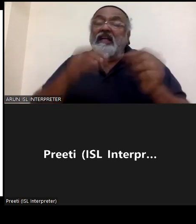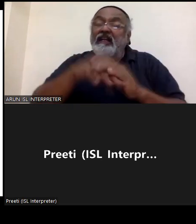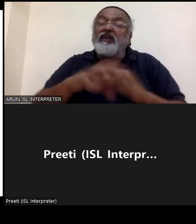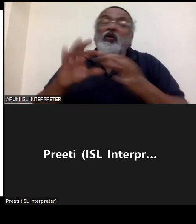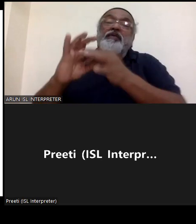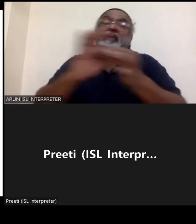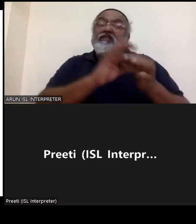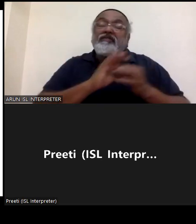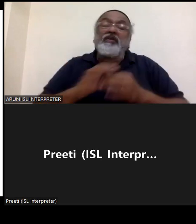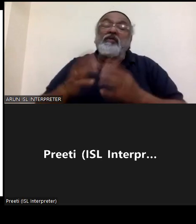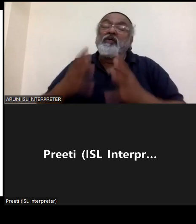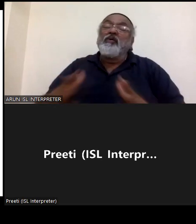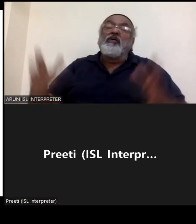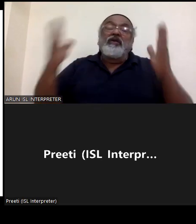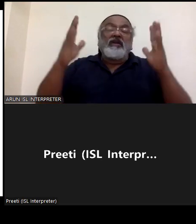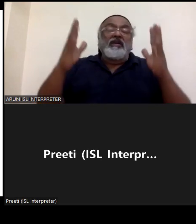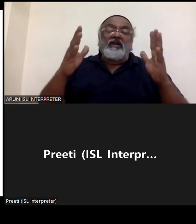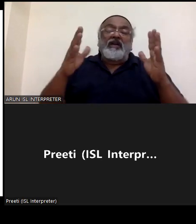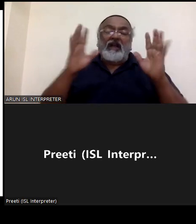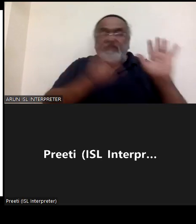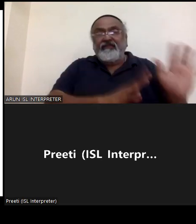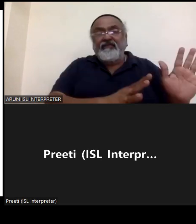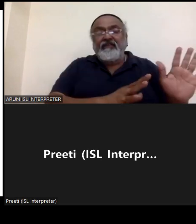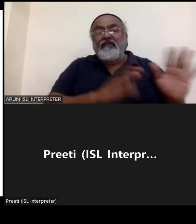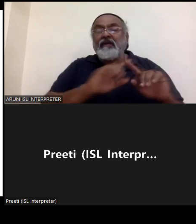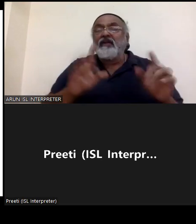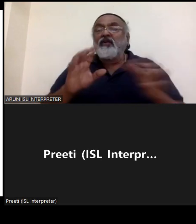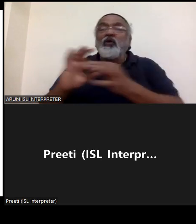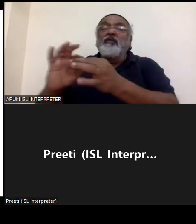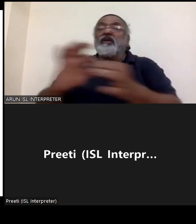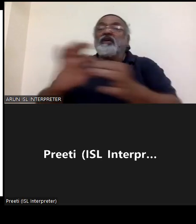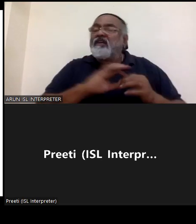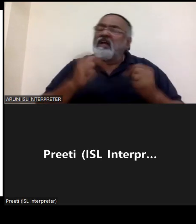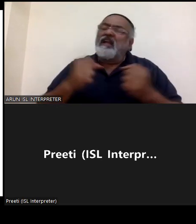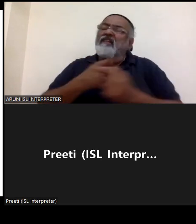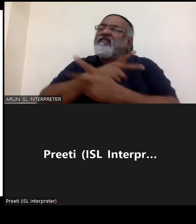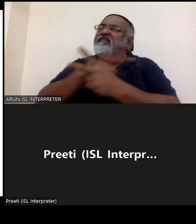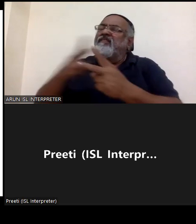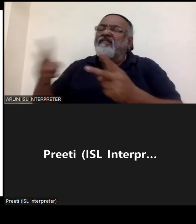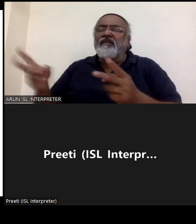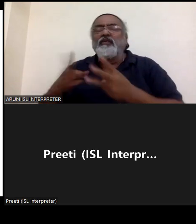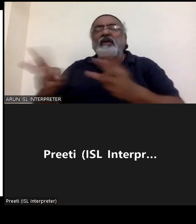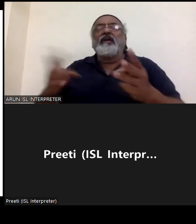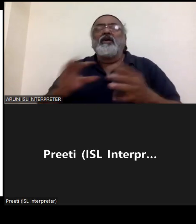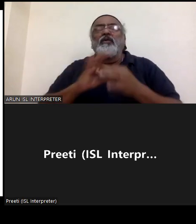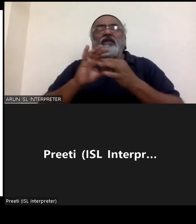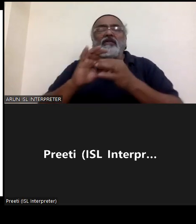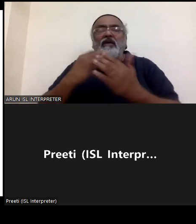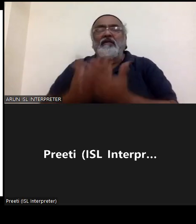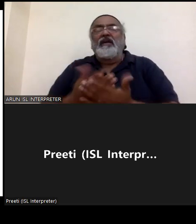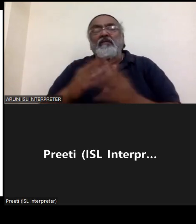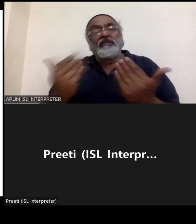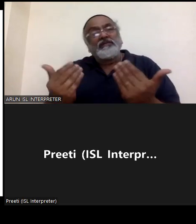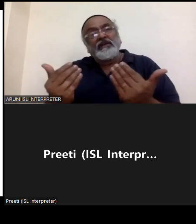बी अप्लाइड ऑन लॉट ऑफ इश्यूज, ऑन लॉट ऑफ थिंग्स। सिमिलरली जितने